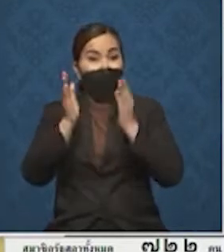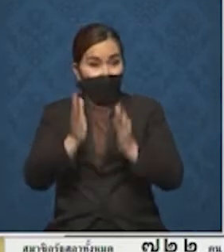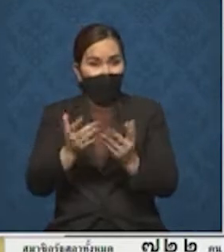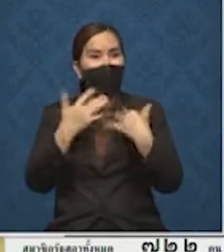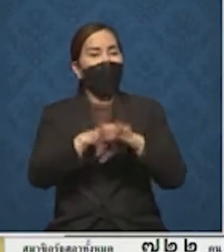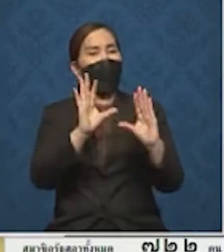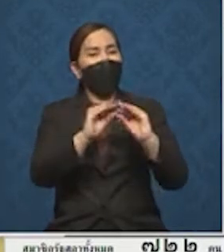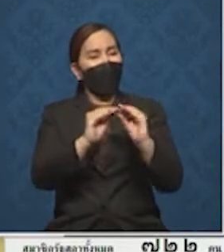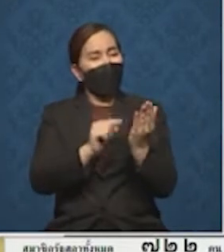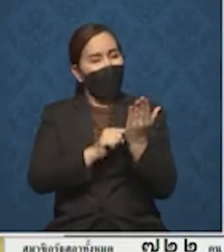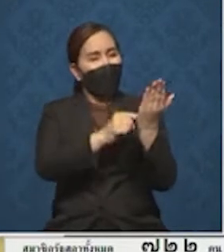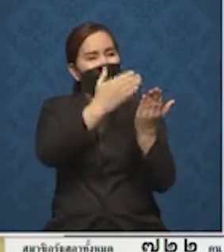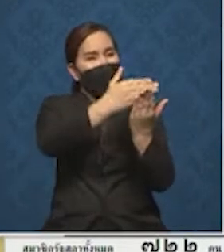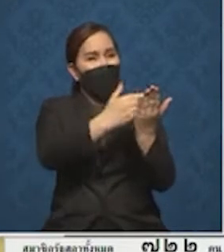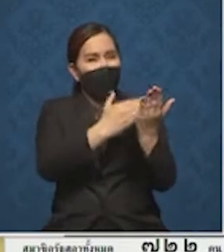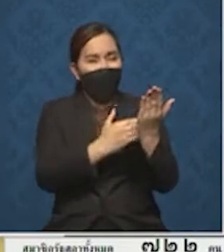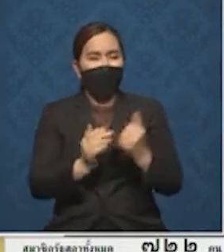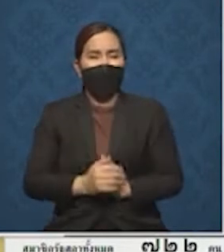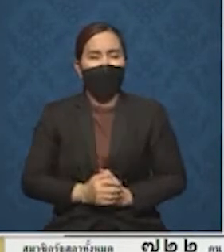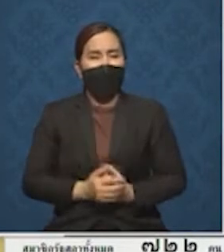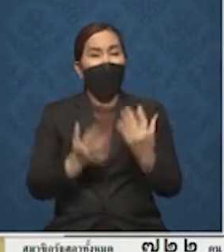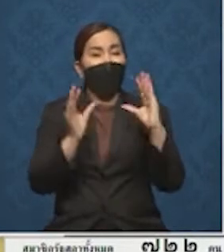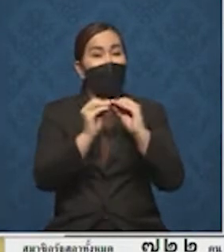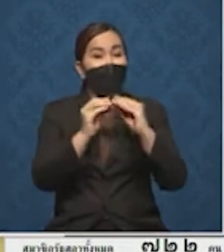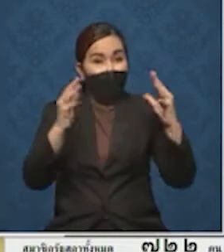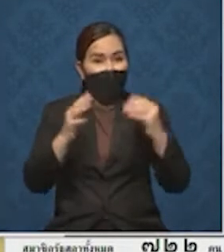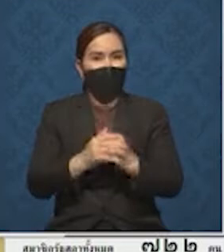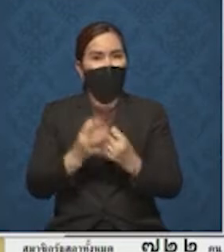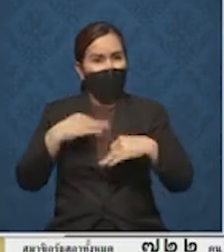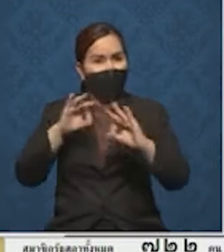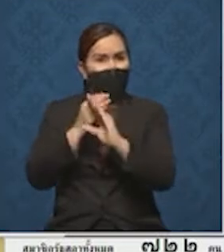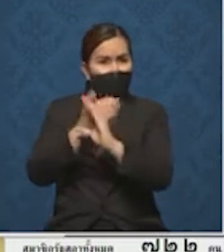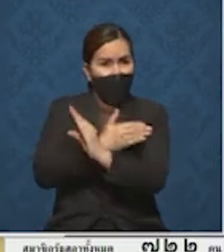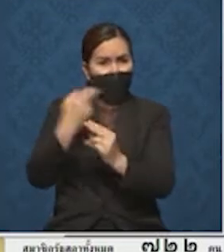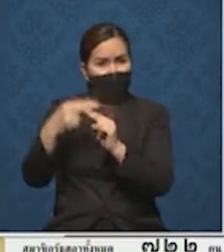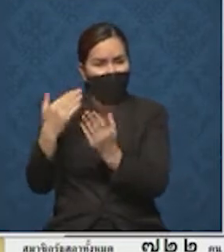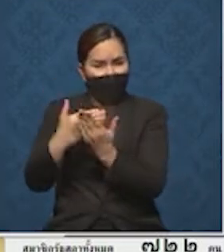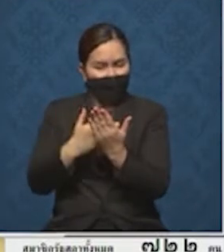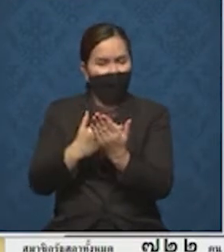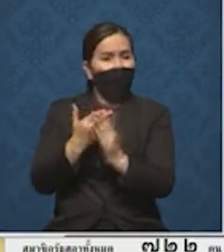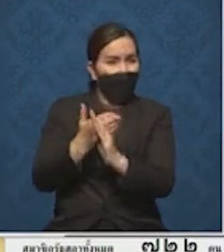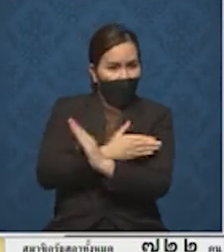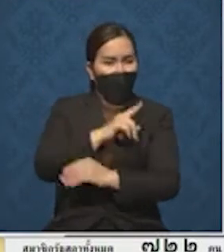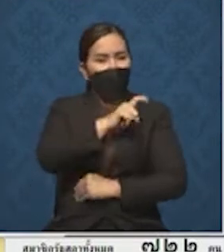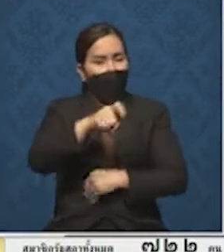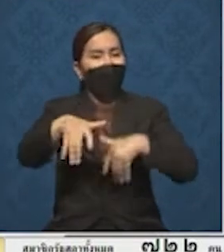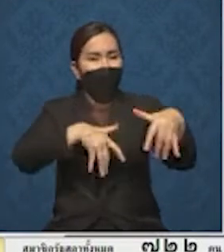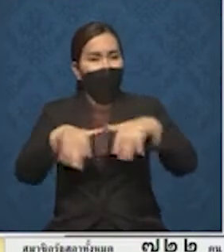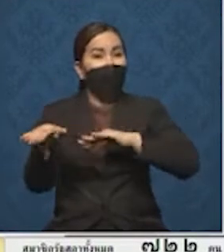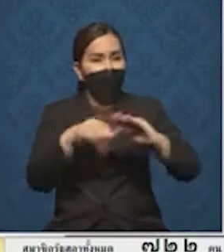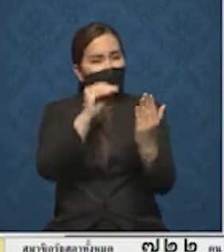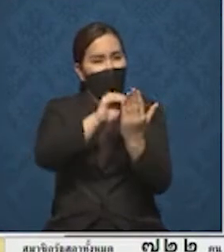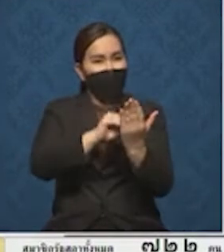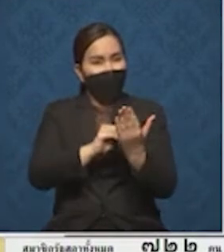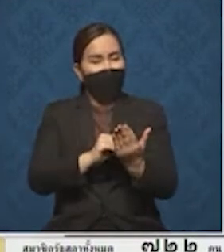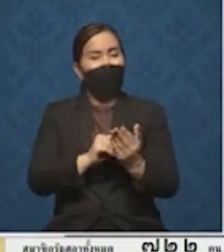เข้าที่ประชุมใหญ่แล้วที่สำคัญก็คือเราได้ถามปชาชนก่อนผมคิดว่ากฎหมายเขาบอก